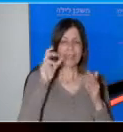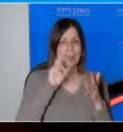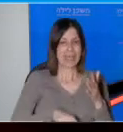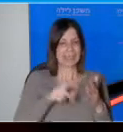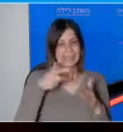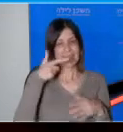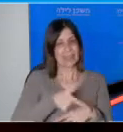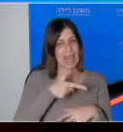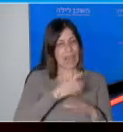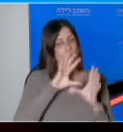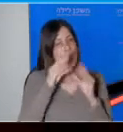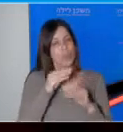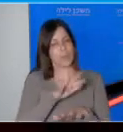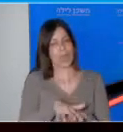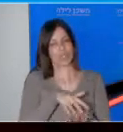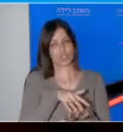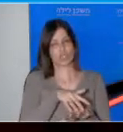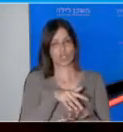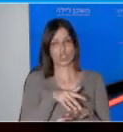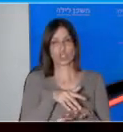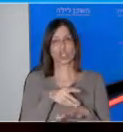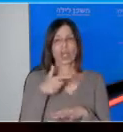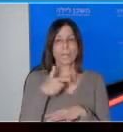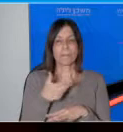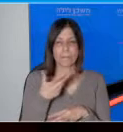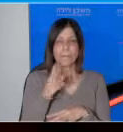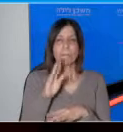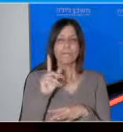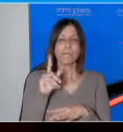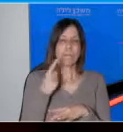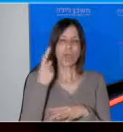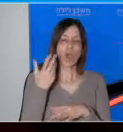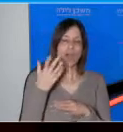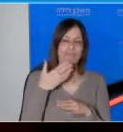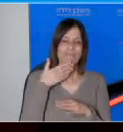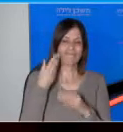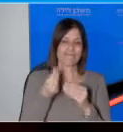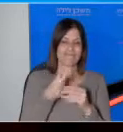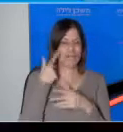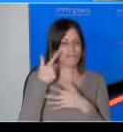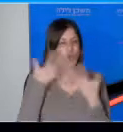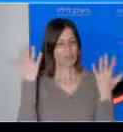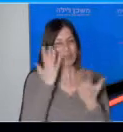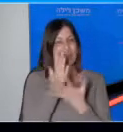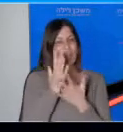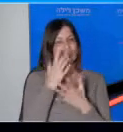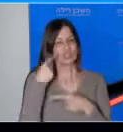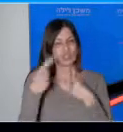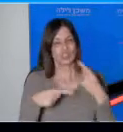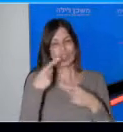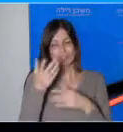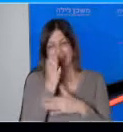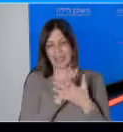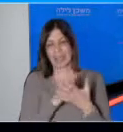ש... כולנו מרגישים... הבלו המפורסם, כן, הבלו המפורסם, שהוא במשך שנים, זהו הנתח